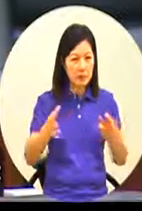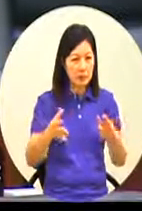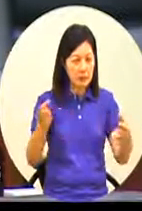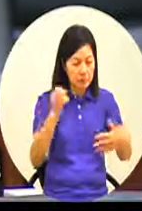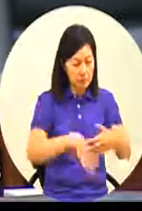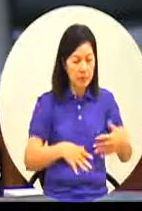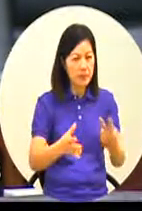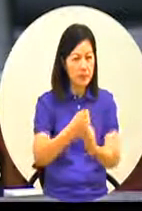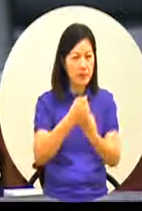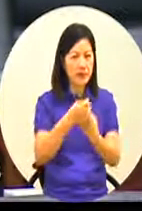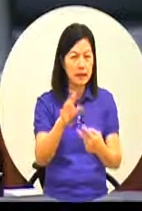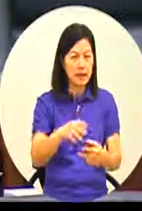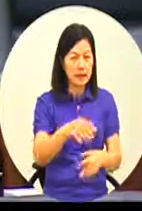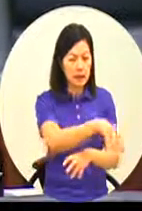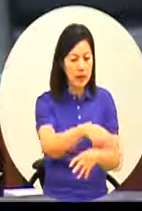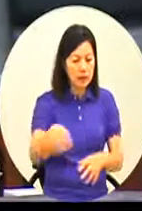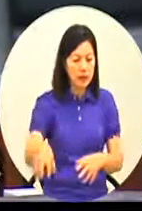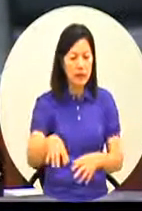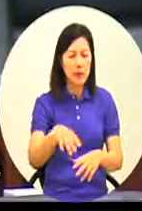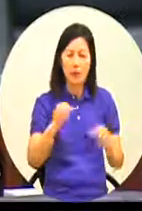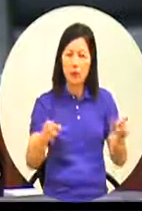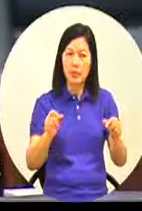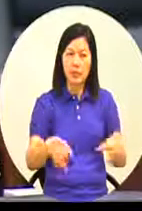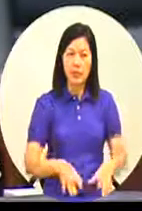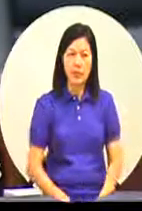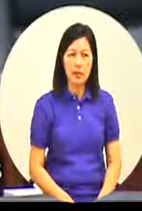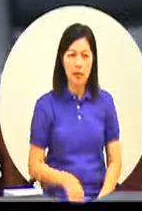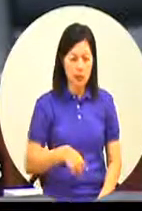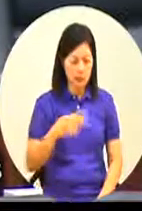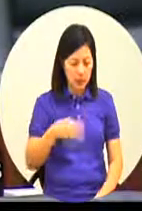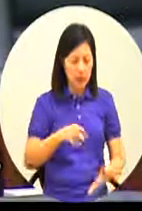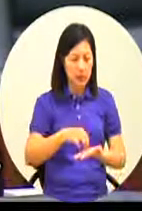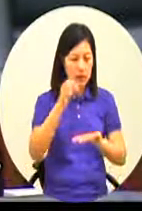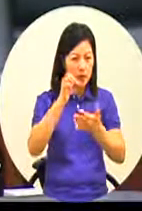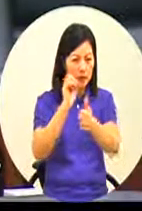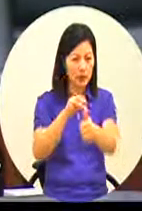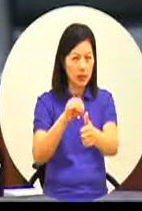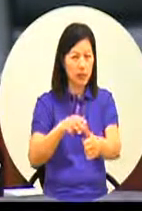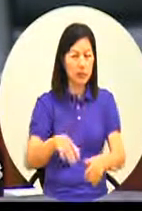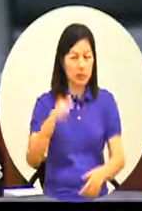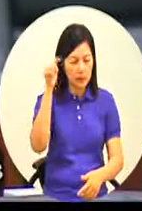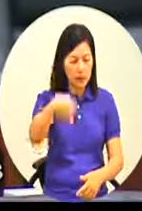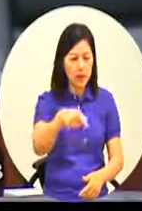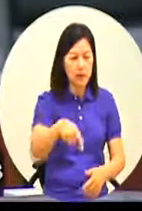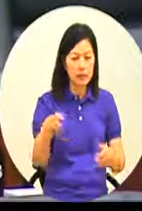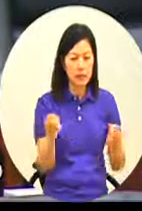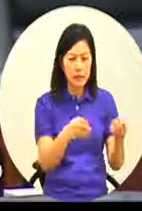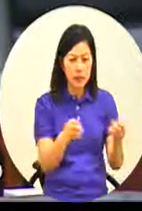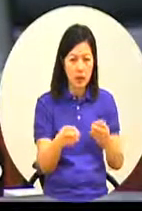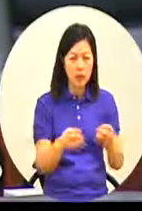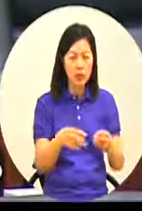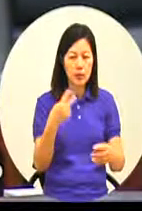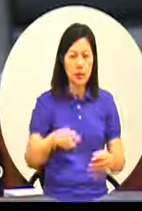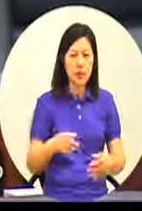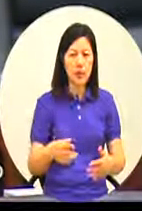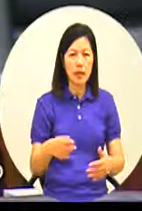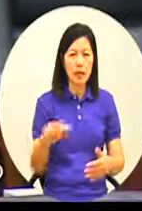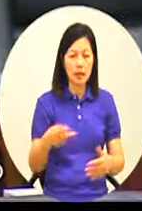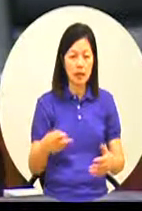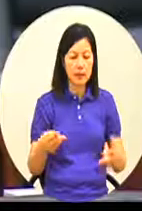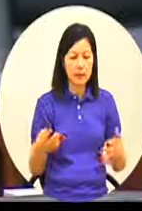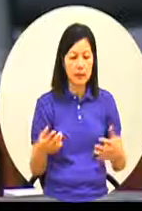还是有所不同嘛。我在建议啦，哈，下一次你们在那个互相再讨论一下，有没有机会把两个并